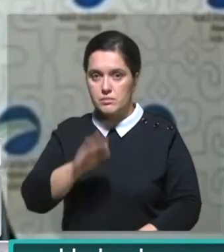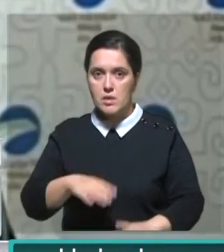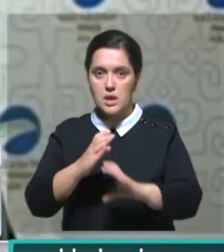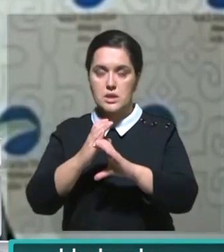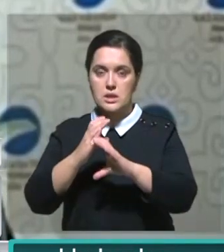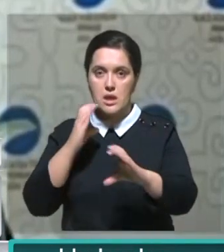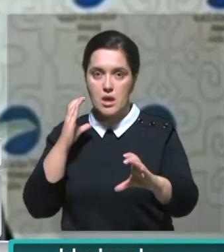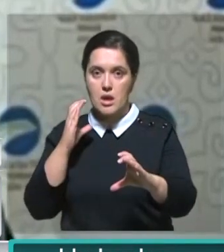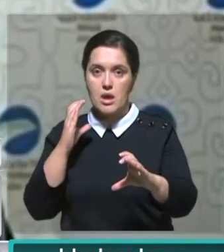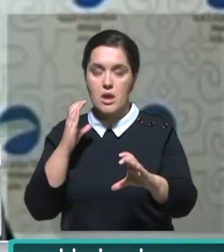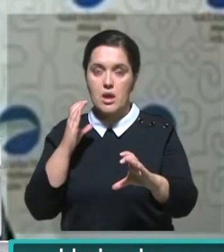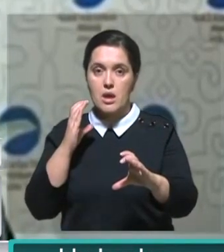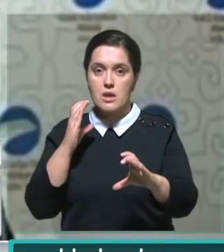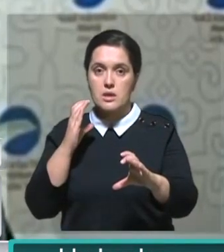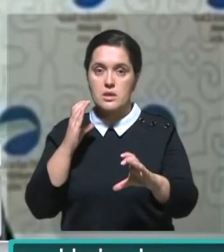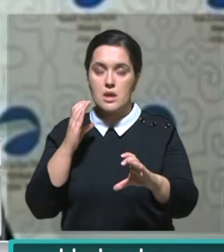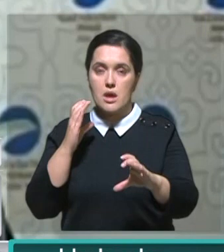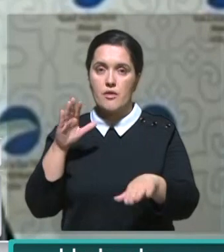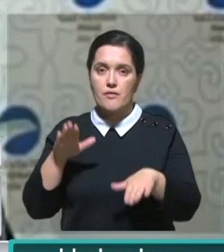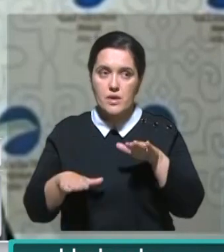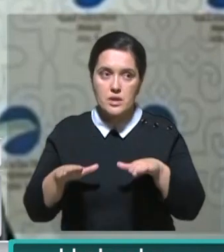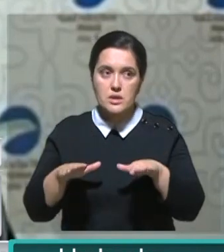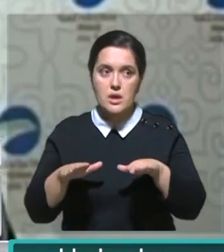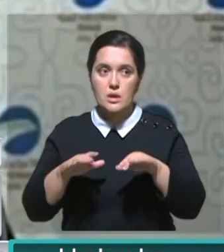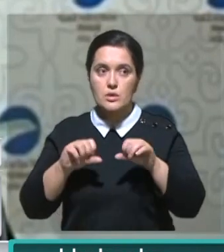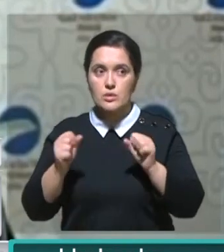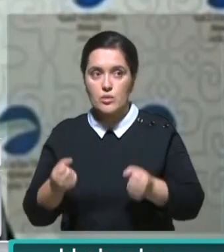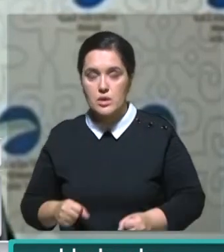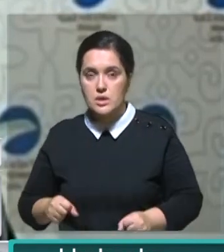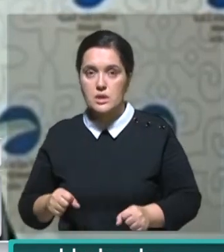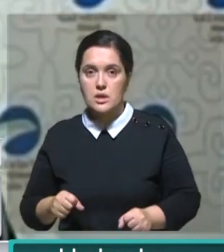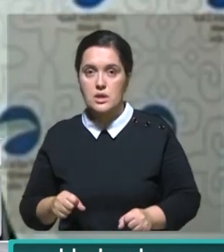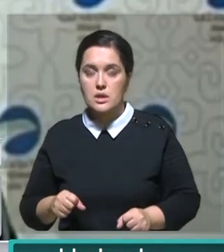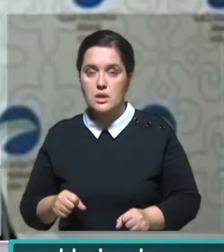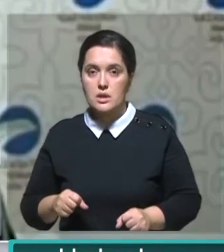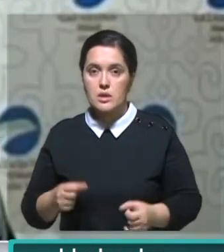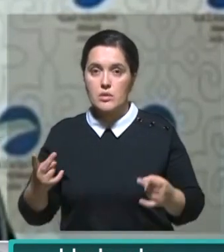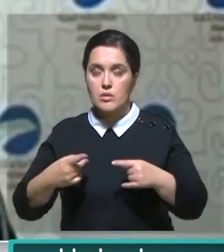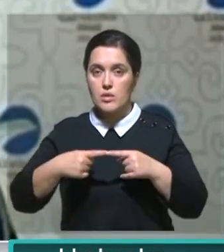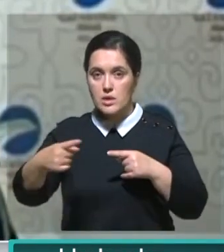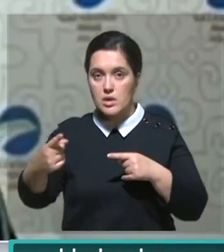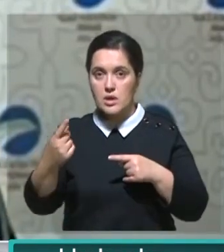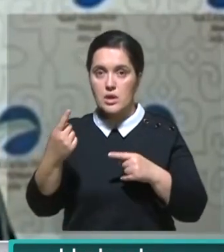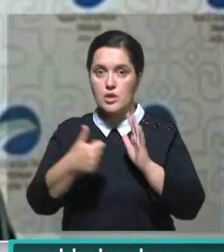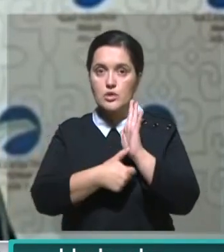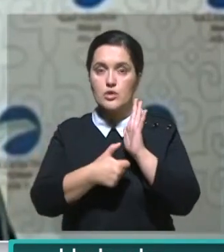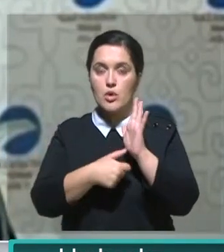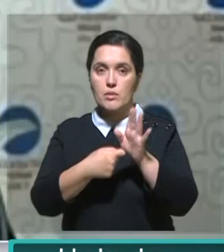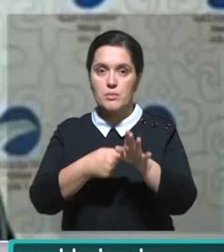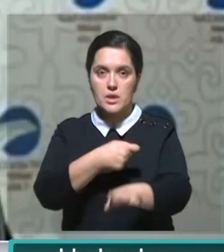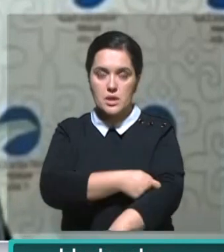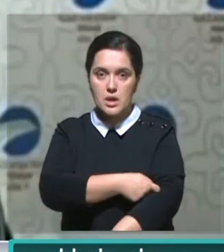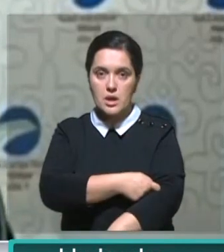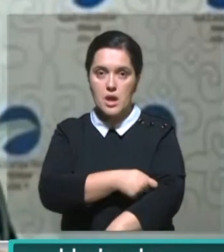в зависимости от профиля пути, веса, скорости движения установленной, понадобится расстояние не менее 500 метров,